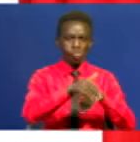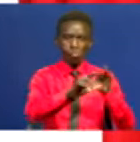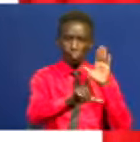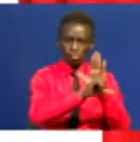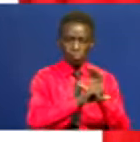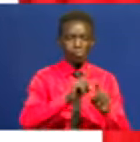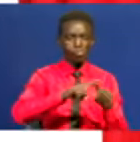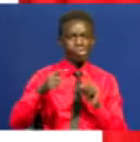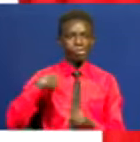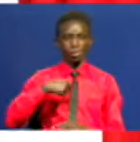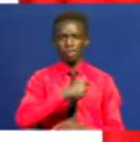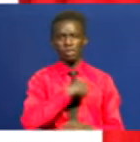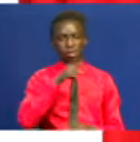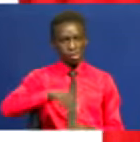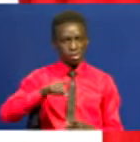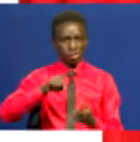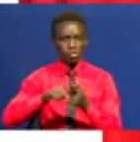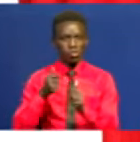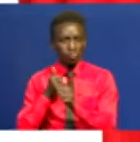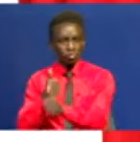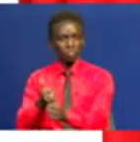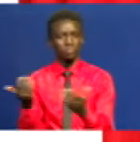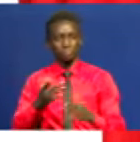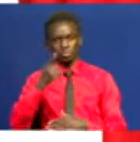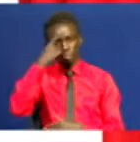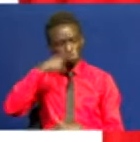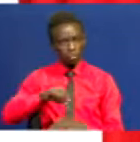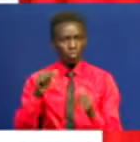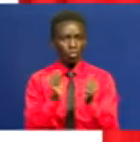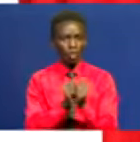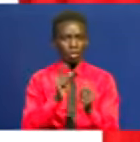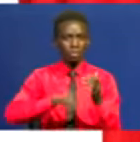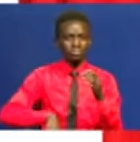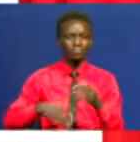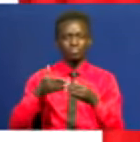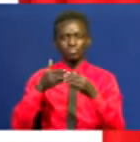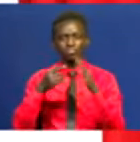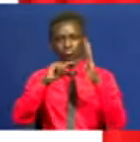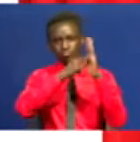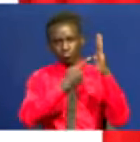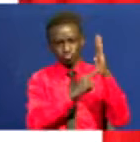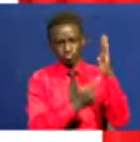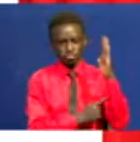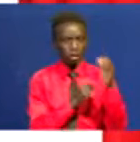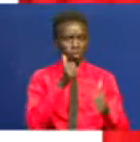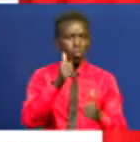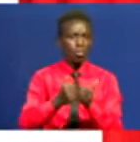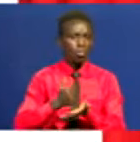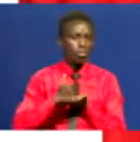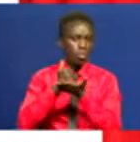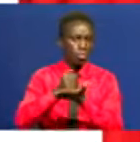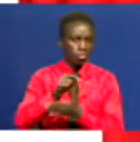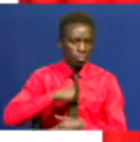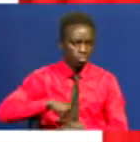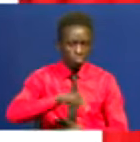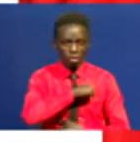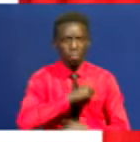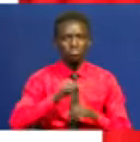policies and guidelines that will be able to swiftly enable